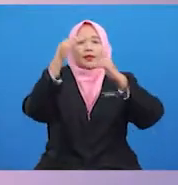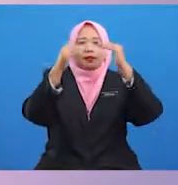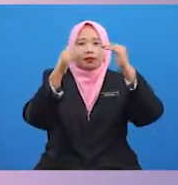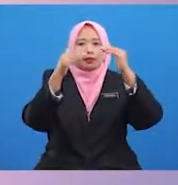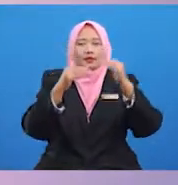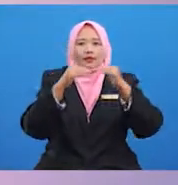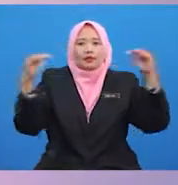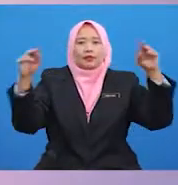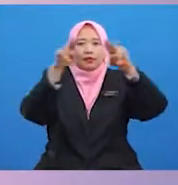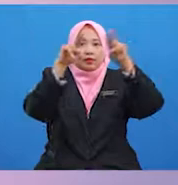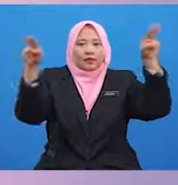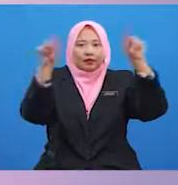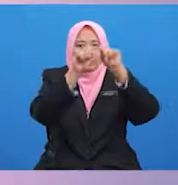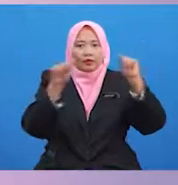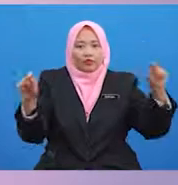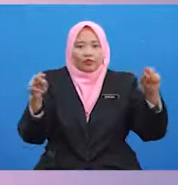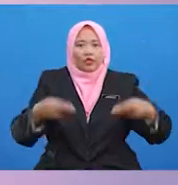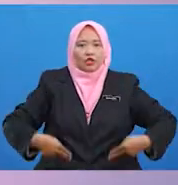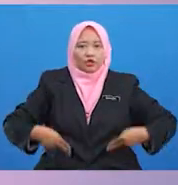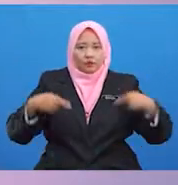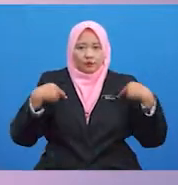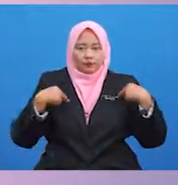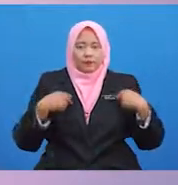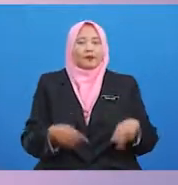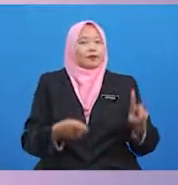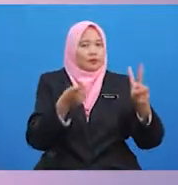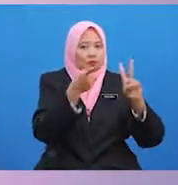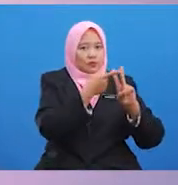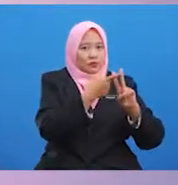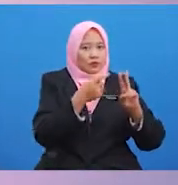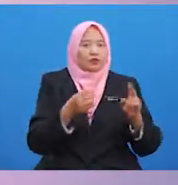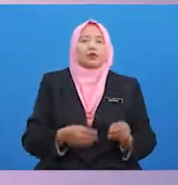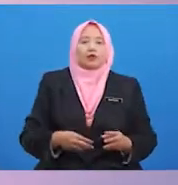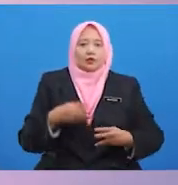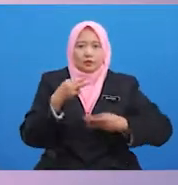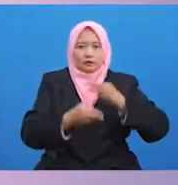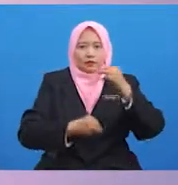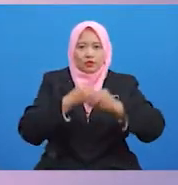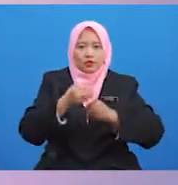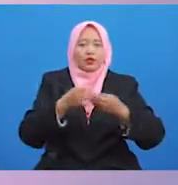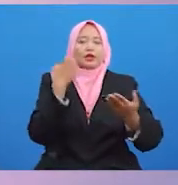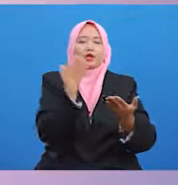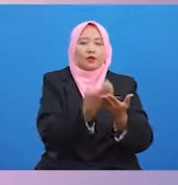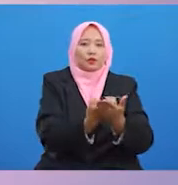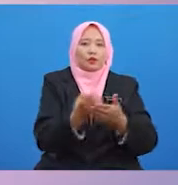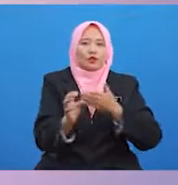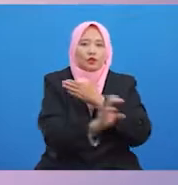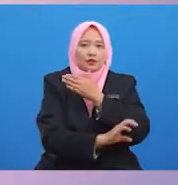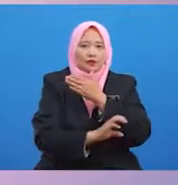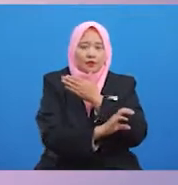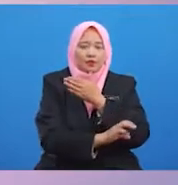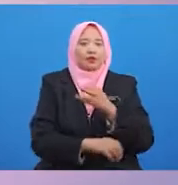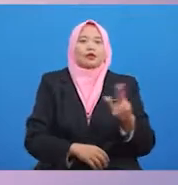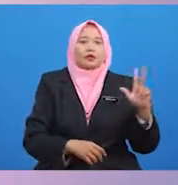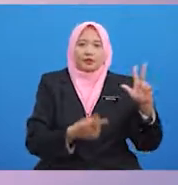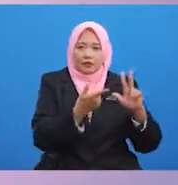hidup. Yang kedua, kemajuan ekonomi negara. Ketiga,